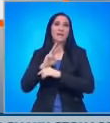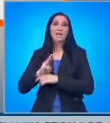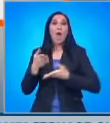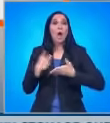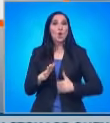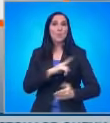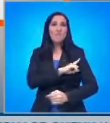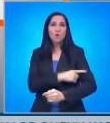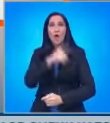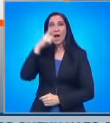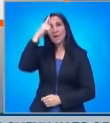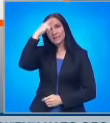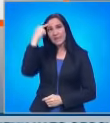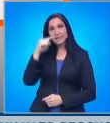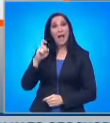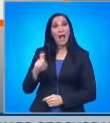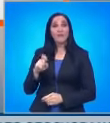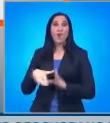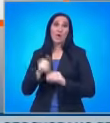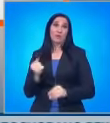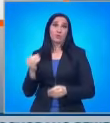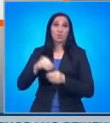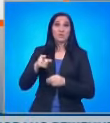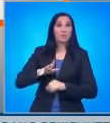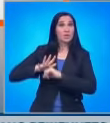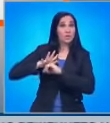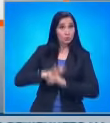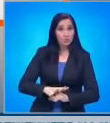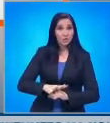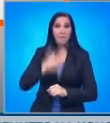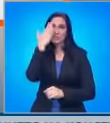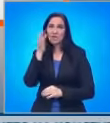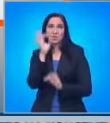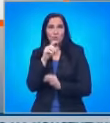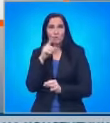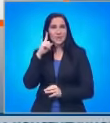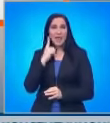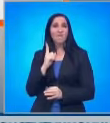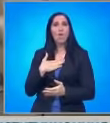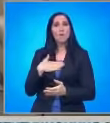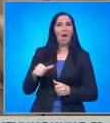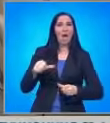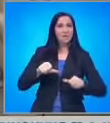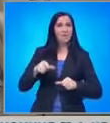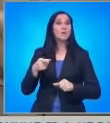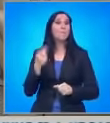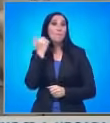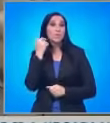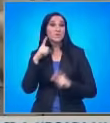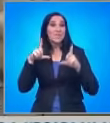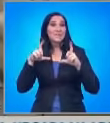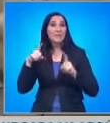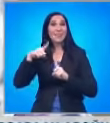отказва да участва в този геноцид и предупреждава, че никой не знае какво има в разтвора. Този път използваната снимка е на